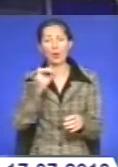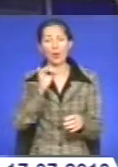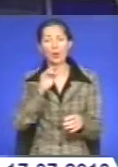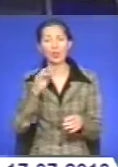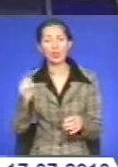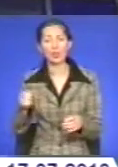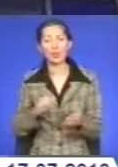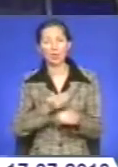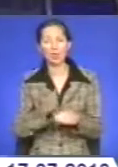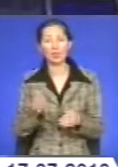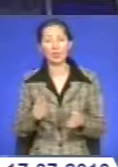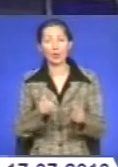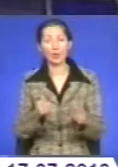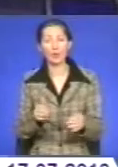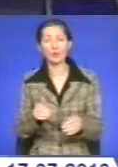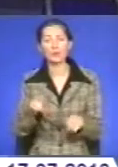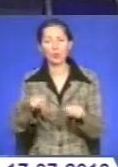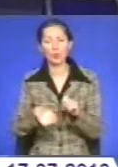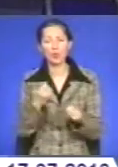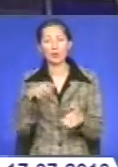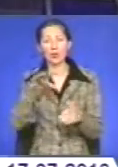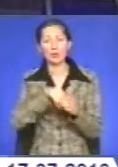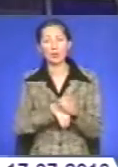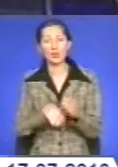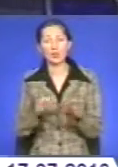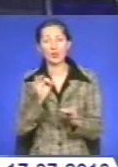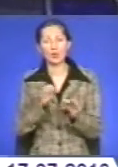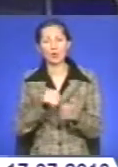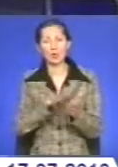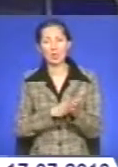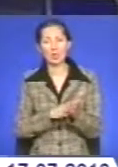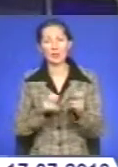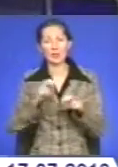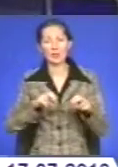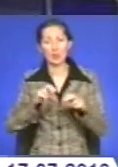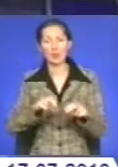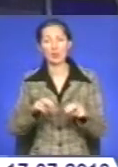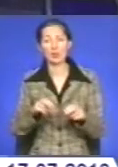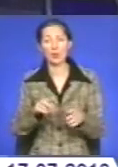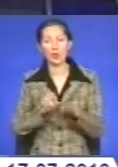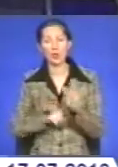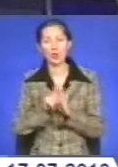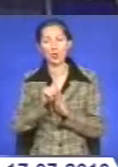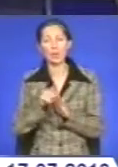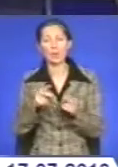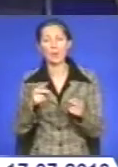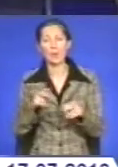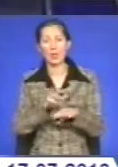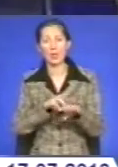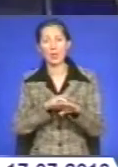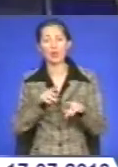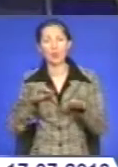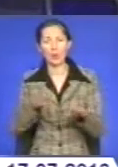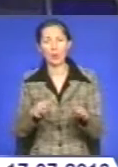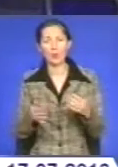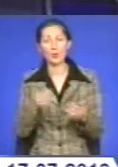єдиного реєстру досудових розслідувань. Та слідчі УМВС України в області розпочали кримінальне провадження стосовно посадової